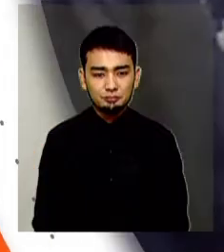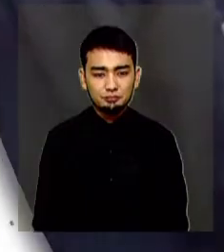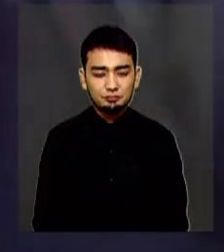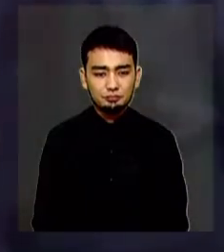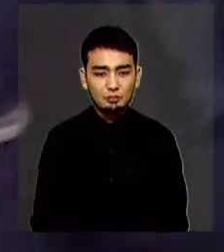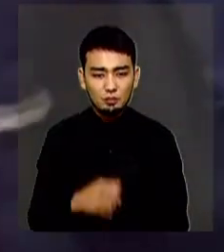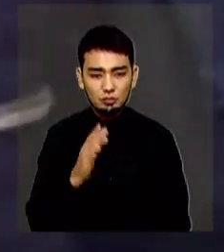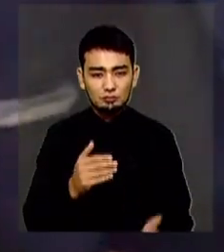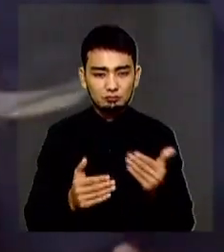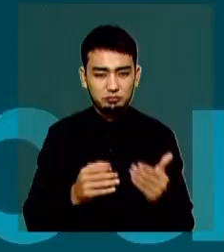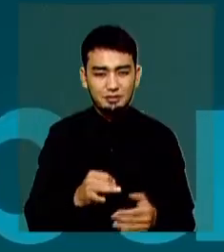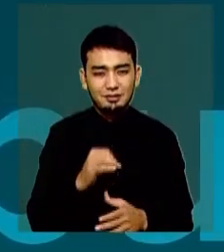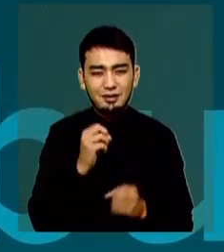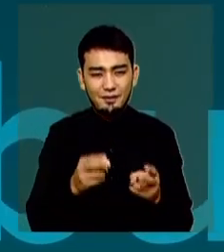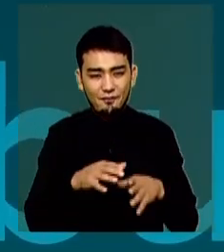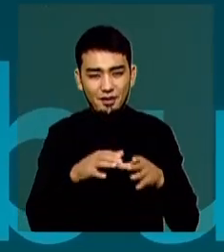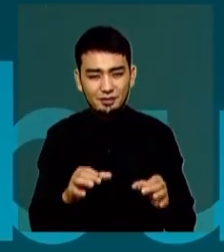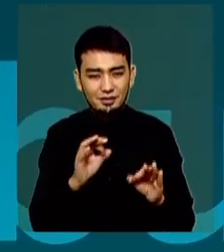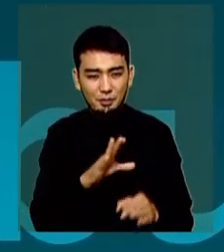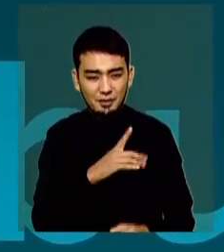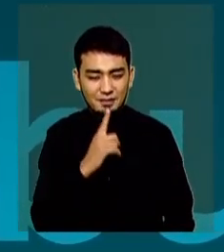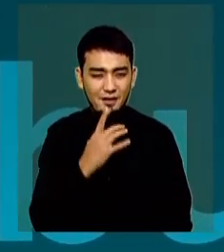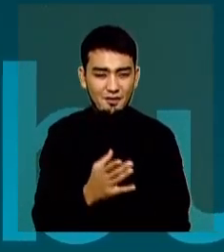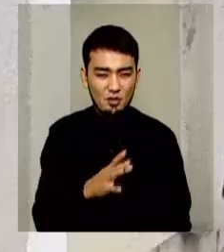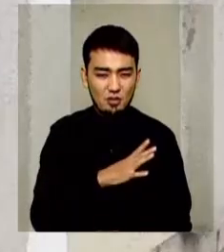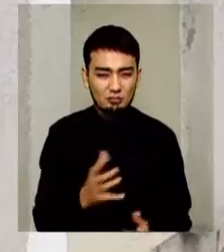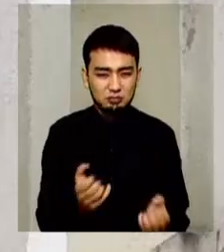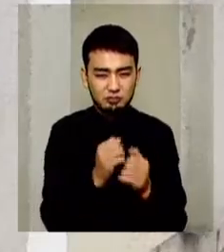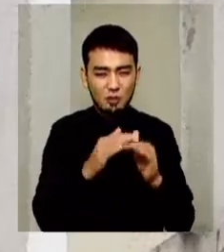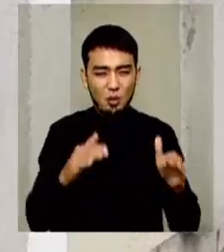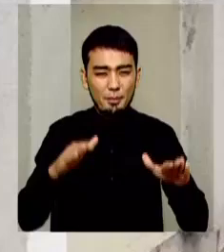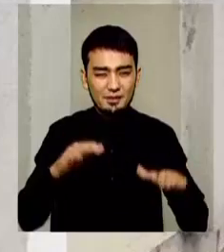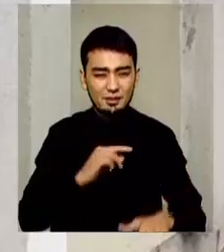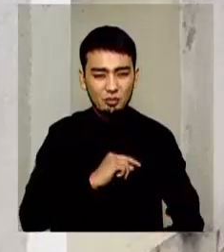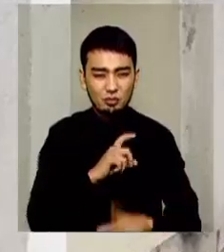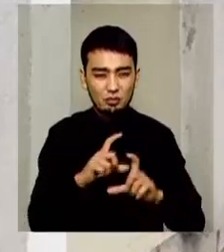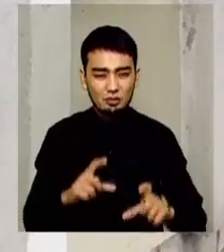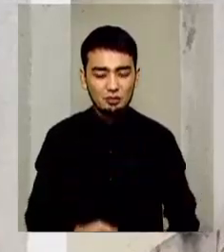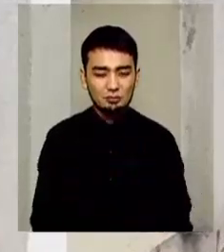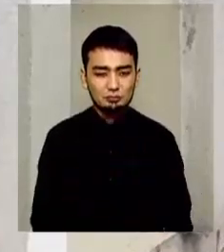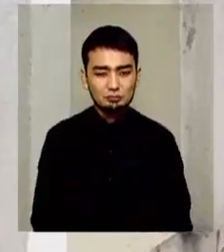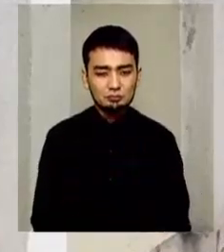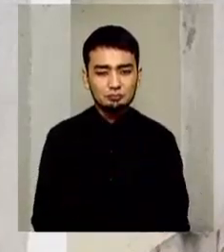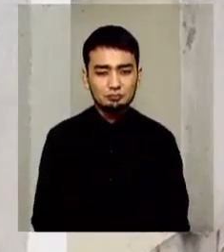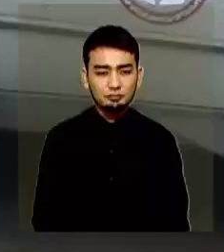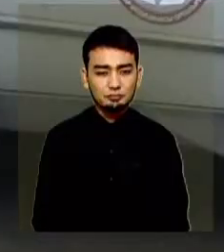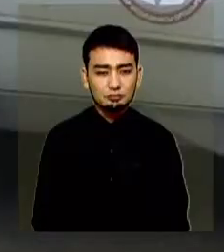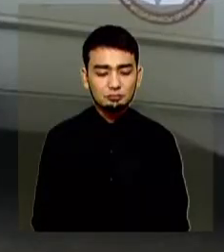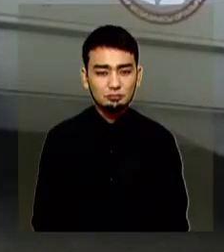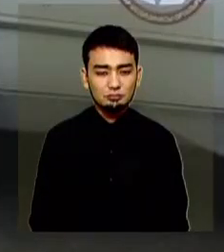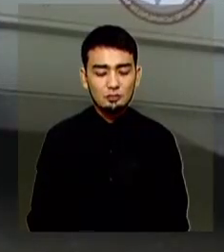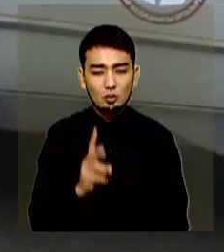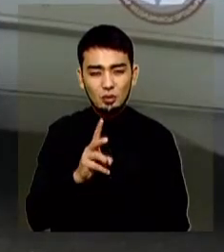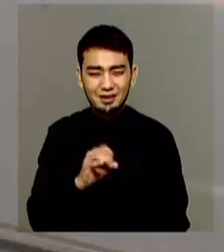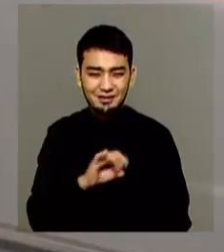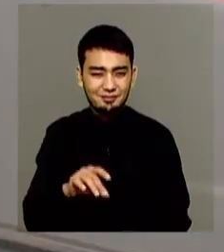Идут переговоры. Как власти отреагировали на заявление горноспасателей? Я считаю, что такая структура должна быть государственной. Кто из